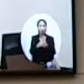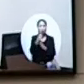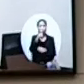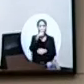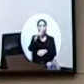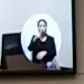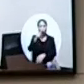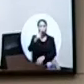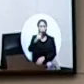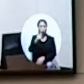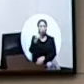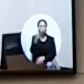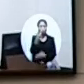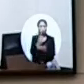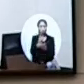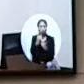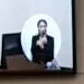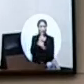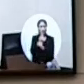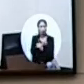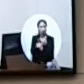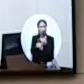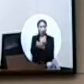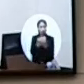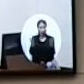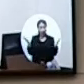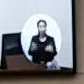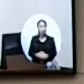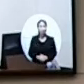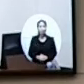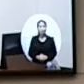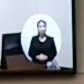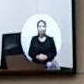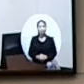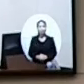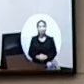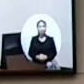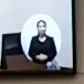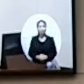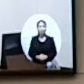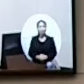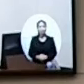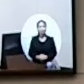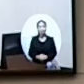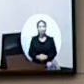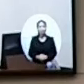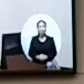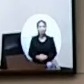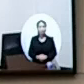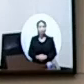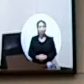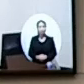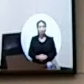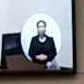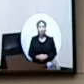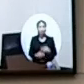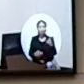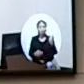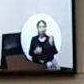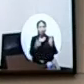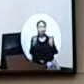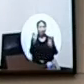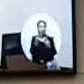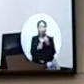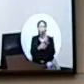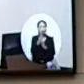안동시 수도부수조례 일부 개정조례안은 가결되었음을 선포합니다. 의사협정 제24항